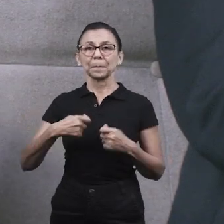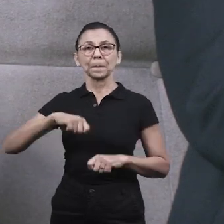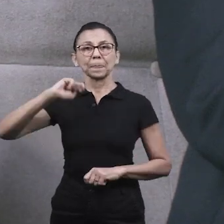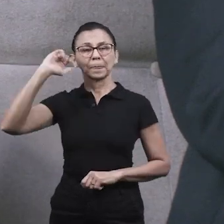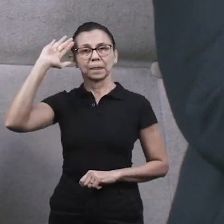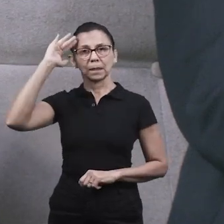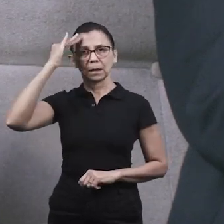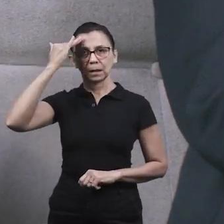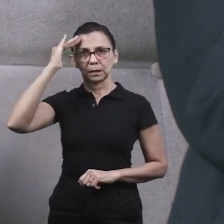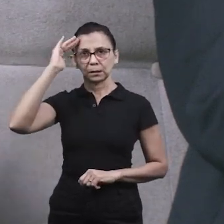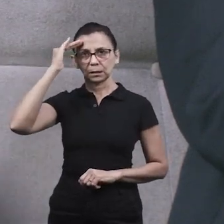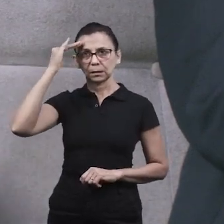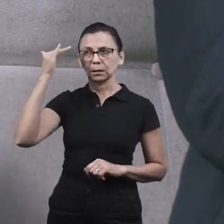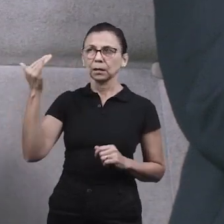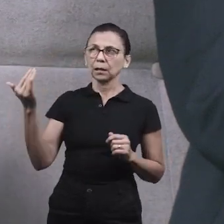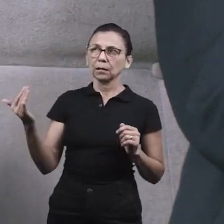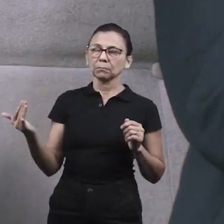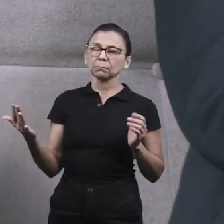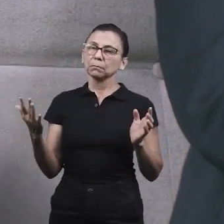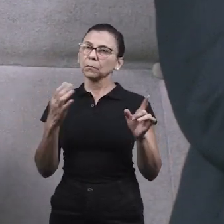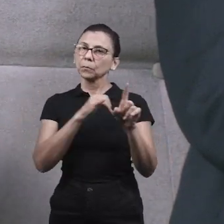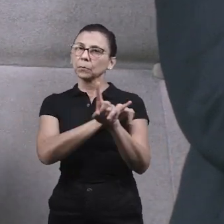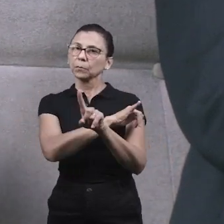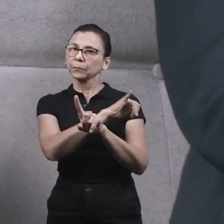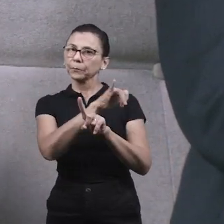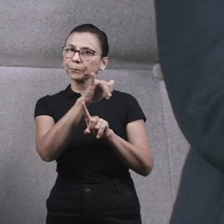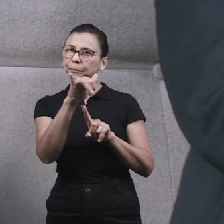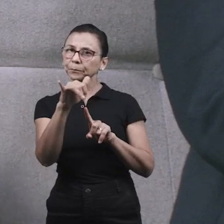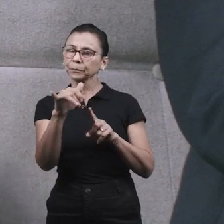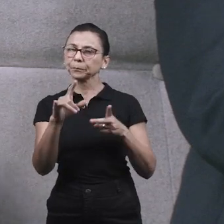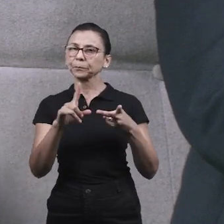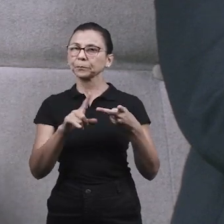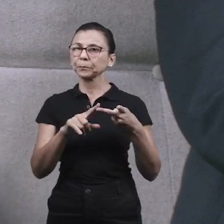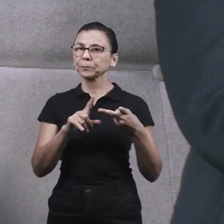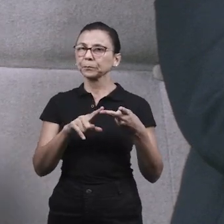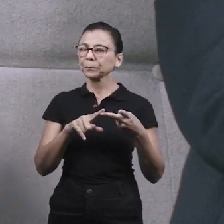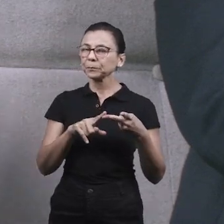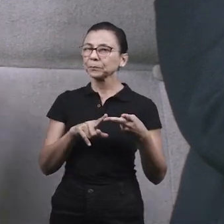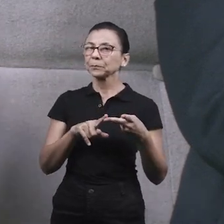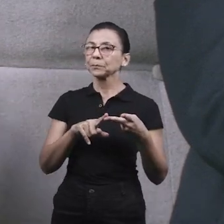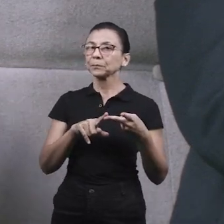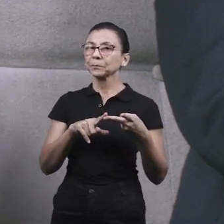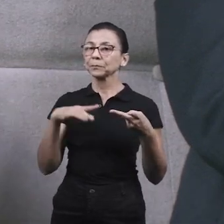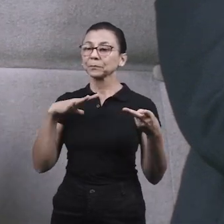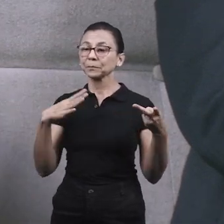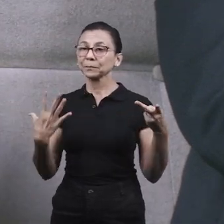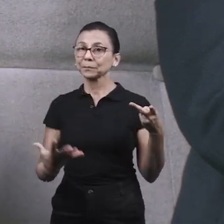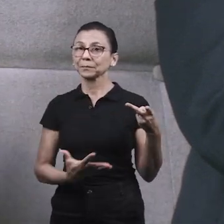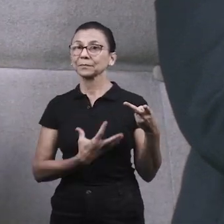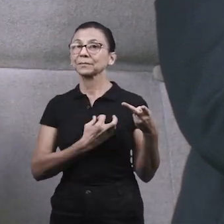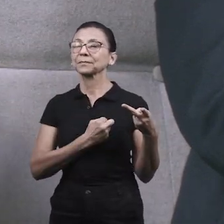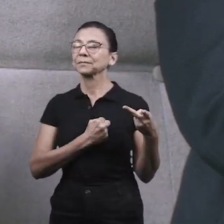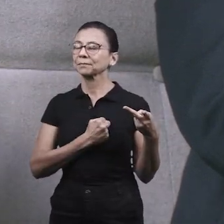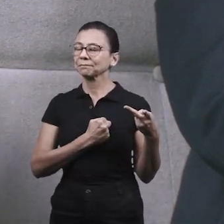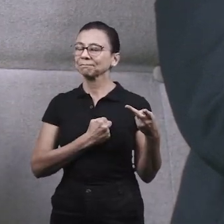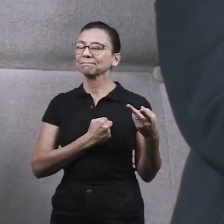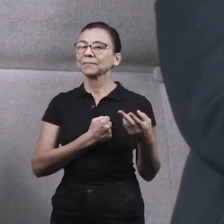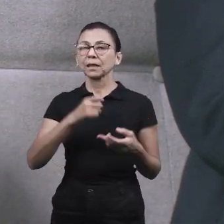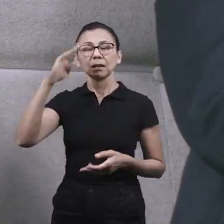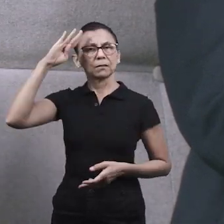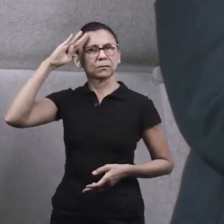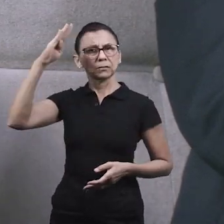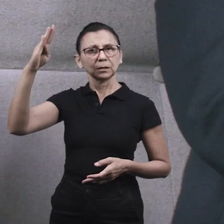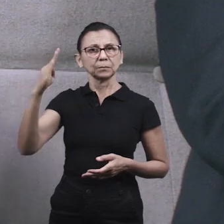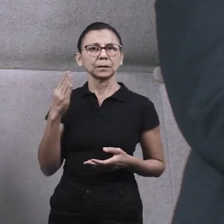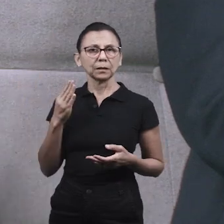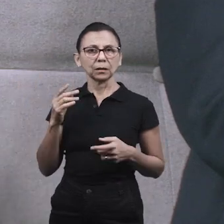l'aspect prophétique et l'aspect principal du salut, il est fondamental